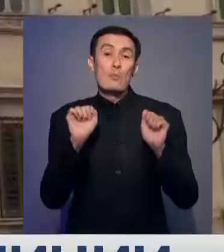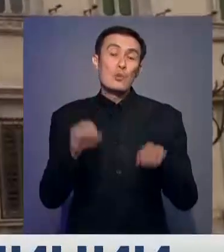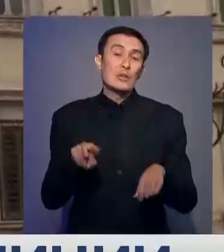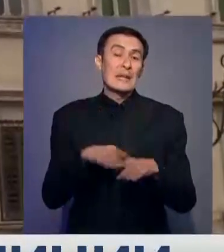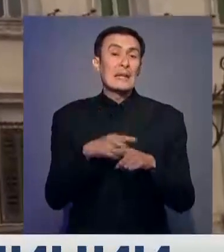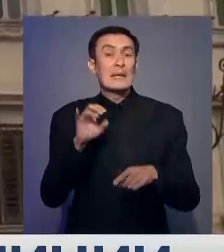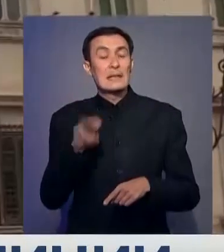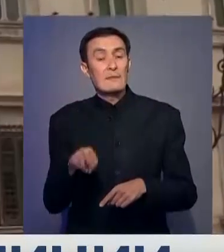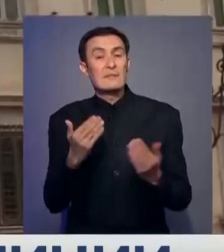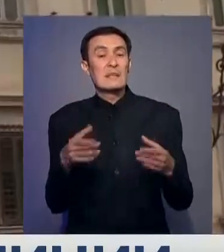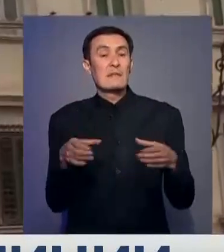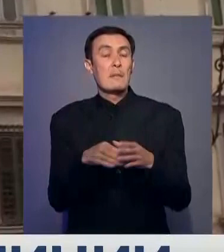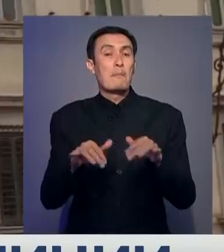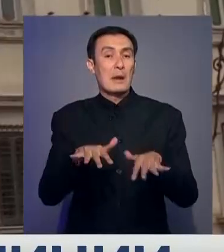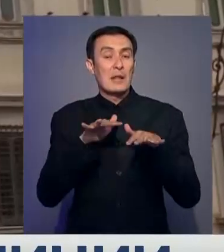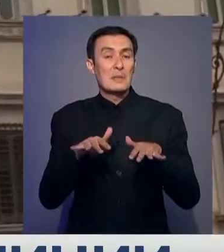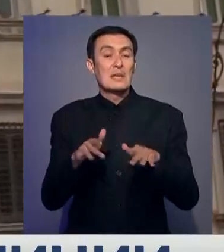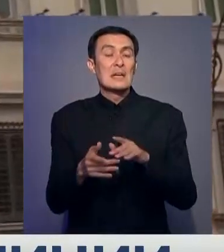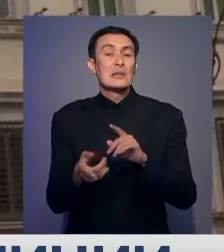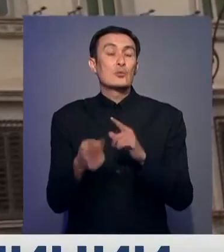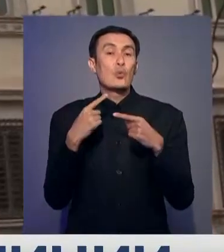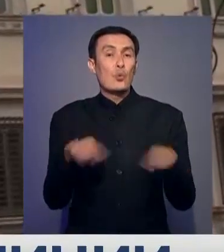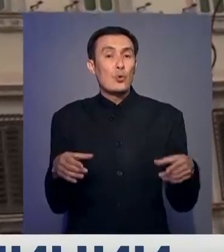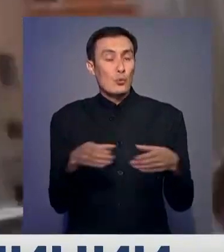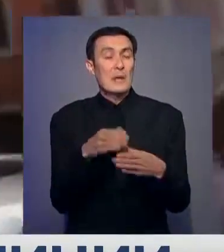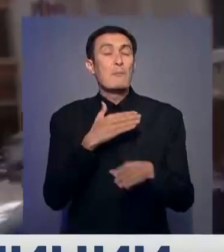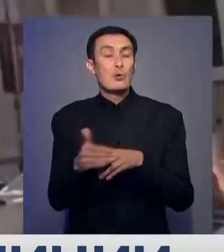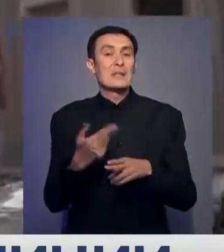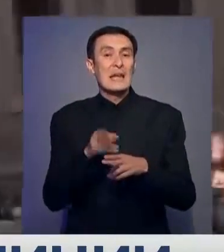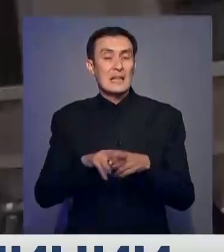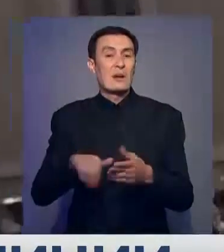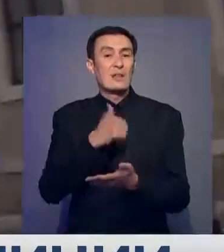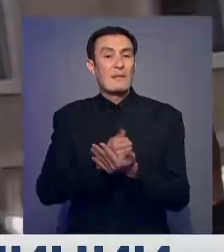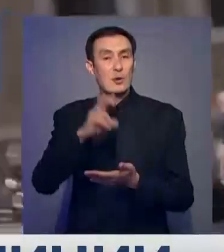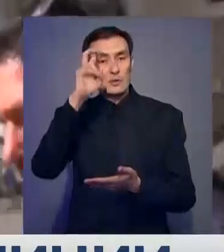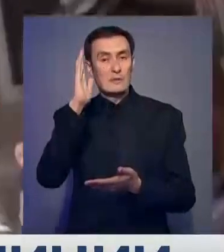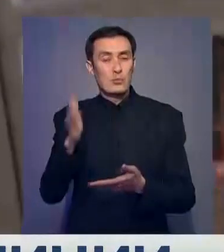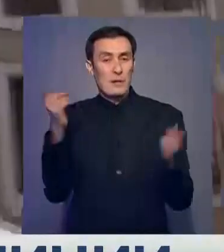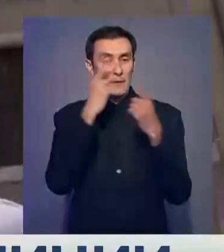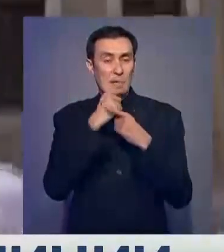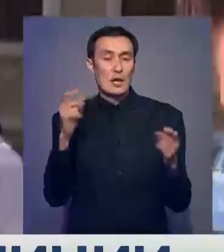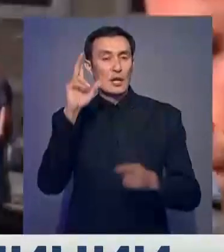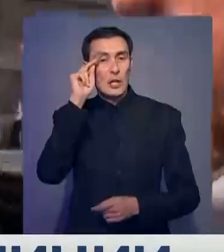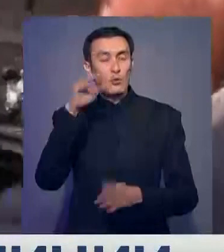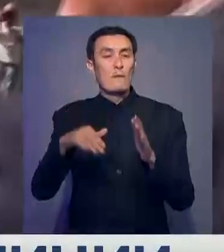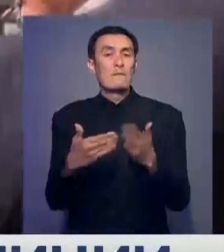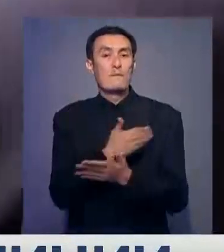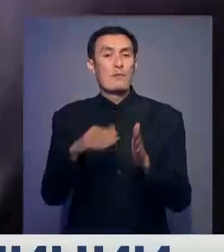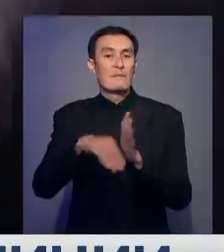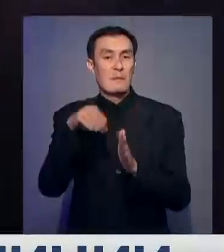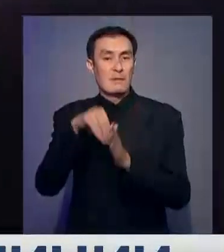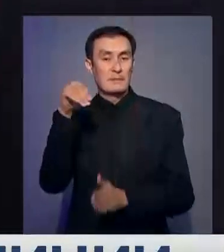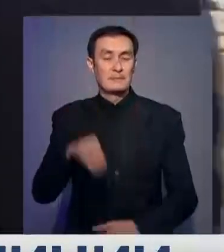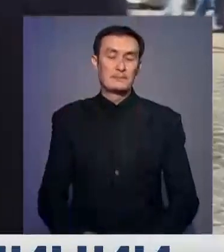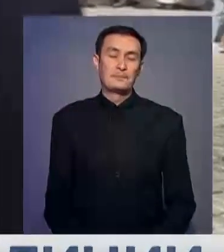нынешнем составе парламента сформировать иное большинство. И после этого президент объявит дату выборов.